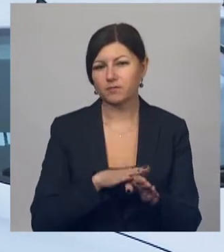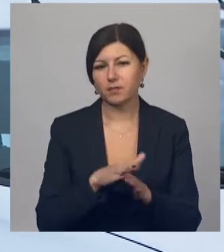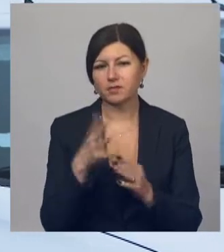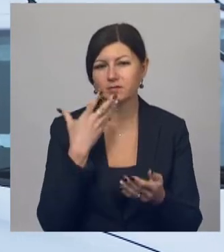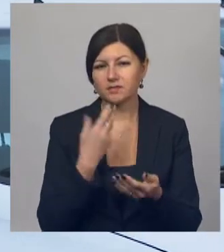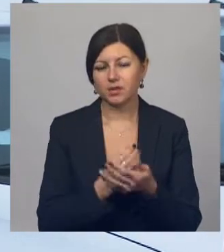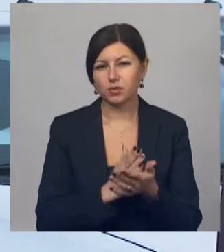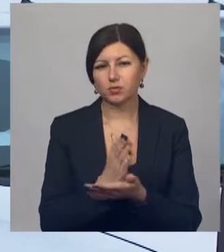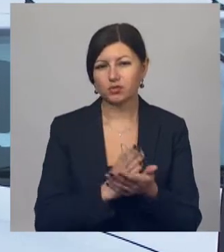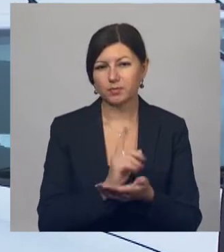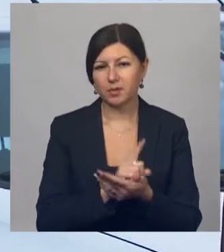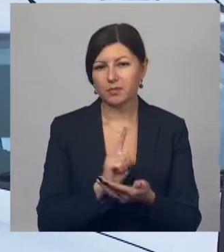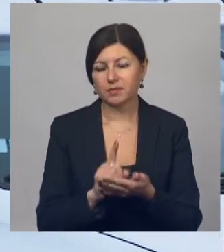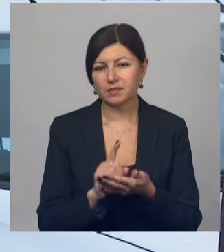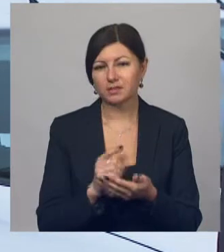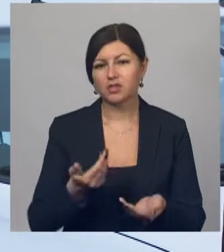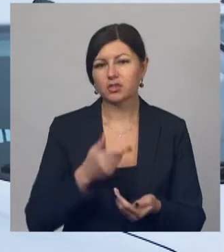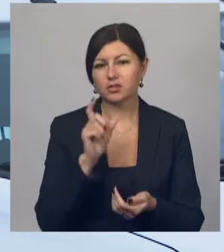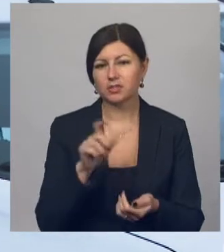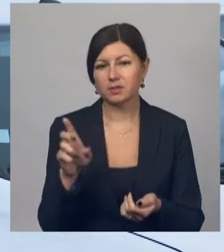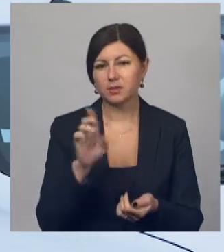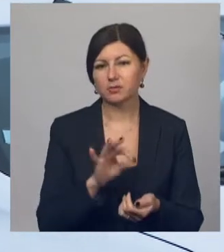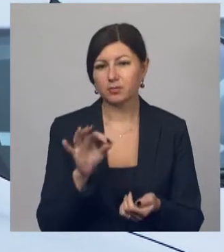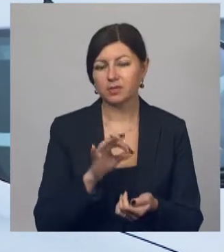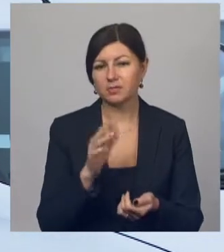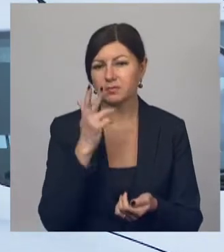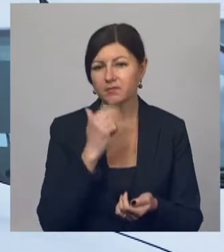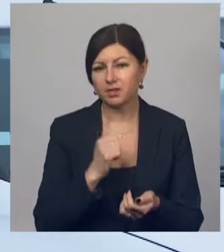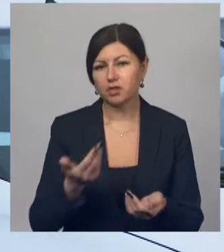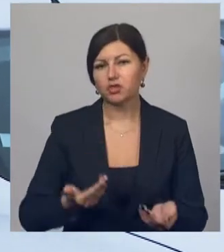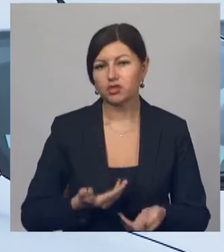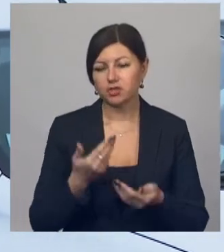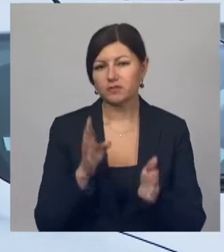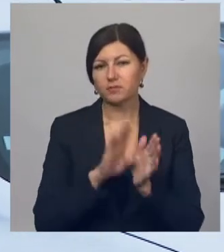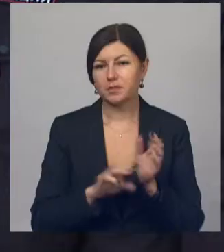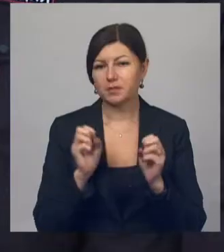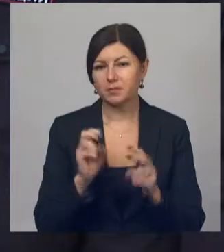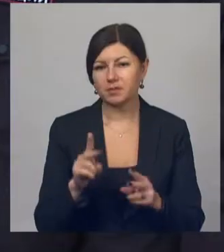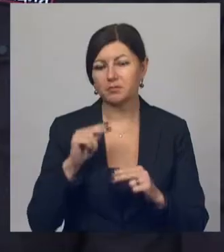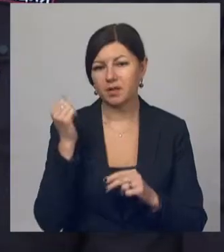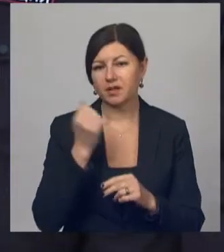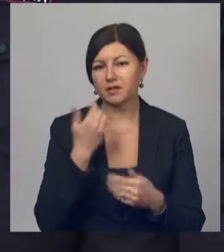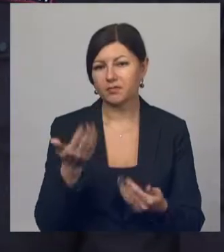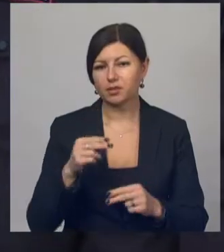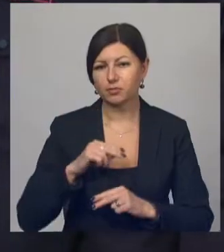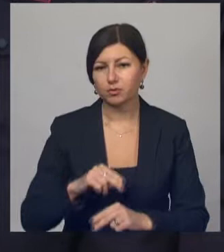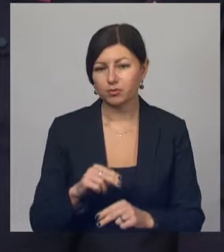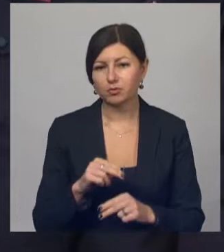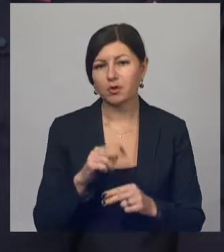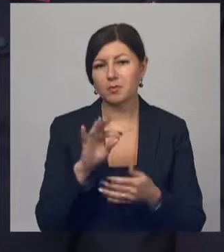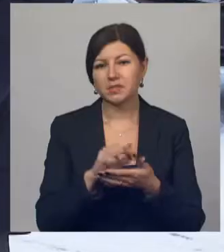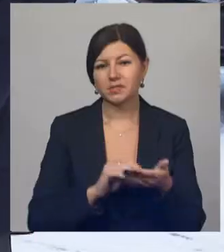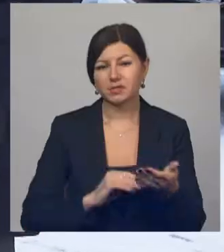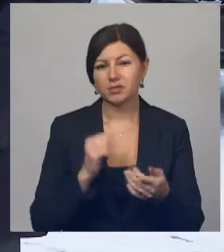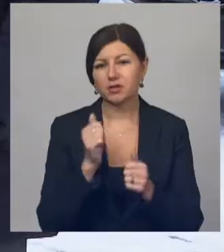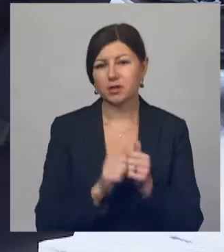обязанности. Жители Белгородской области привыкли жить безопасно, спокойно благодаря вашему труду. По статистике, каждое